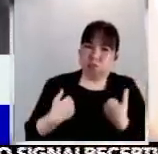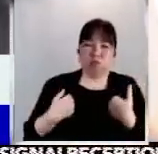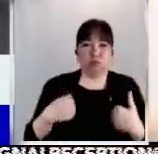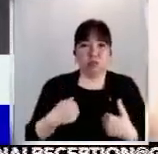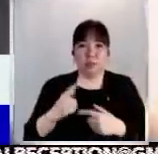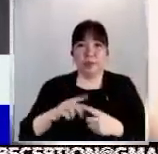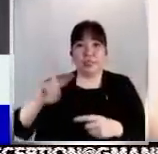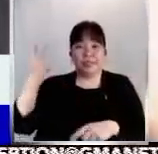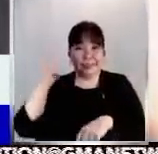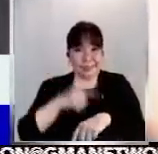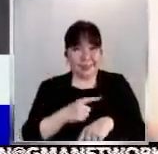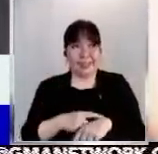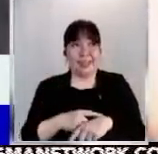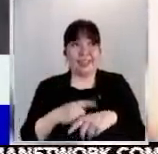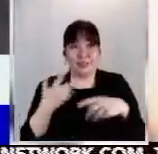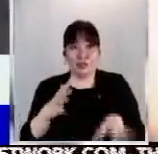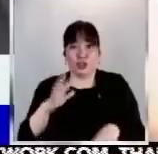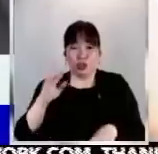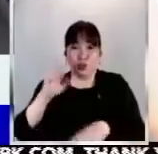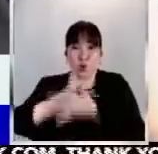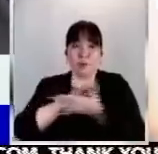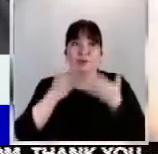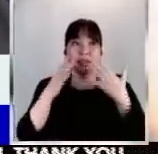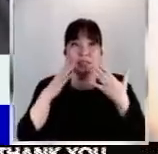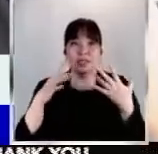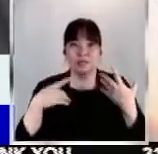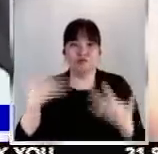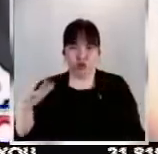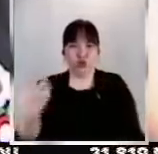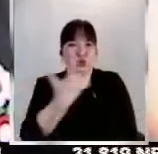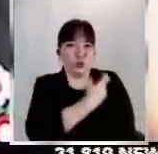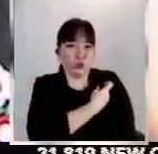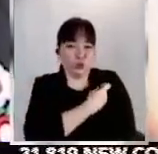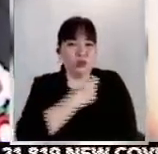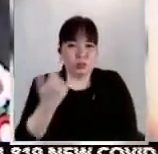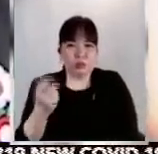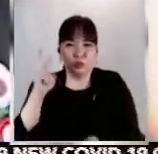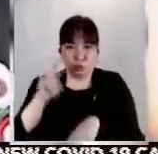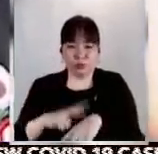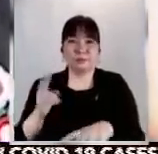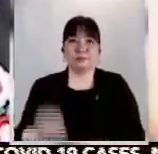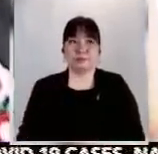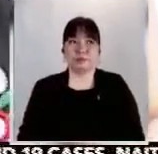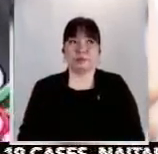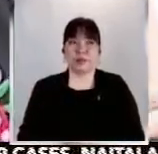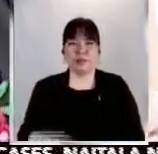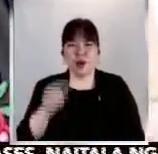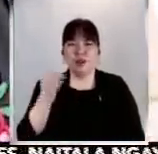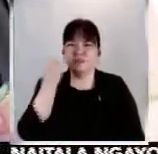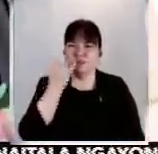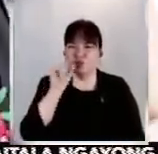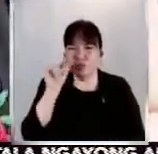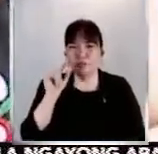time na nagka-COVID ako. Thankfully, I was fully vaccinated din. Ang minor symptoms lang,